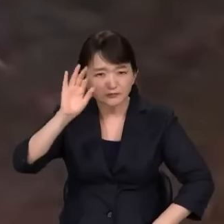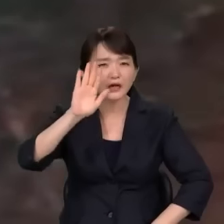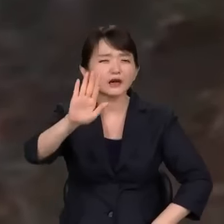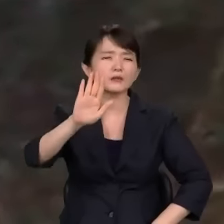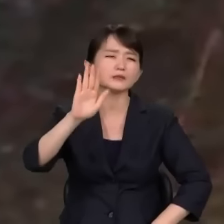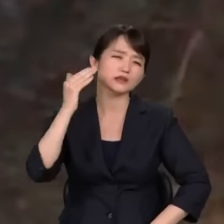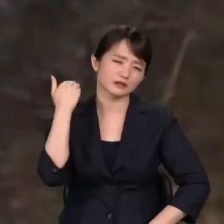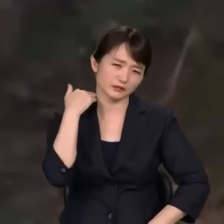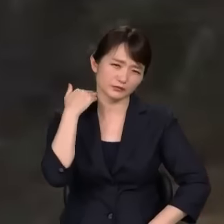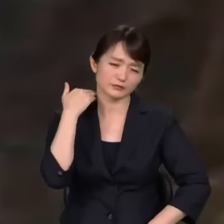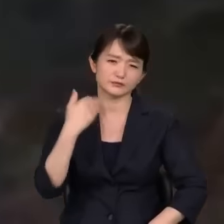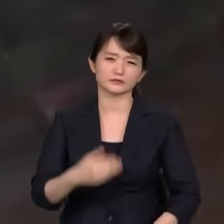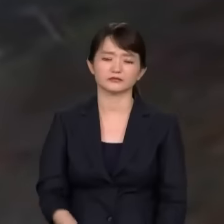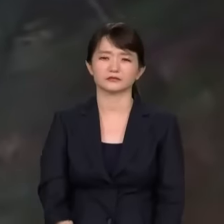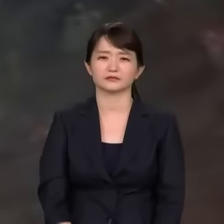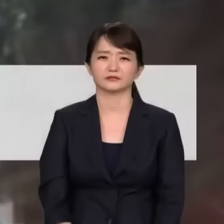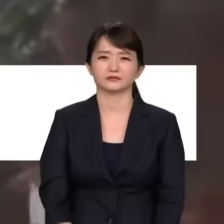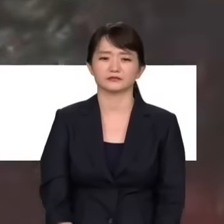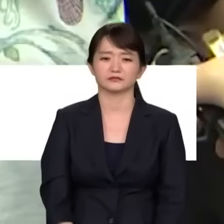수 없었습니다.